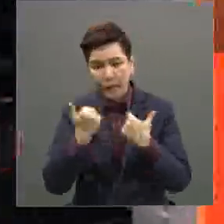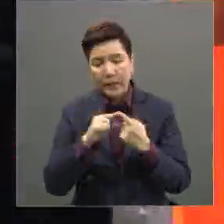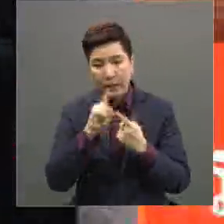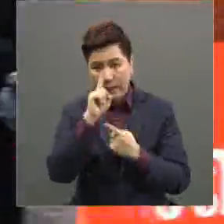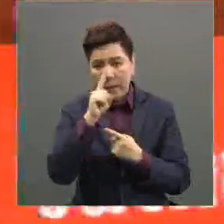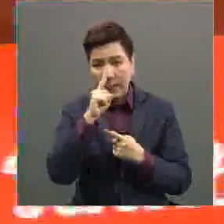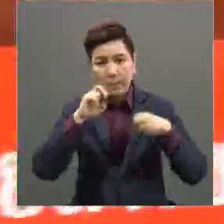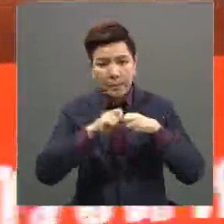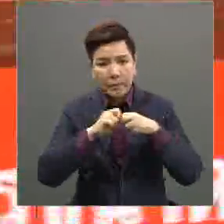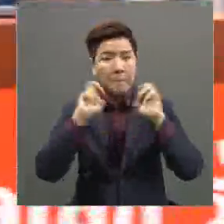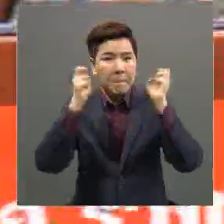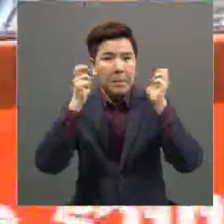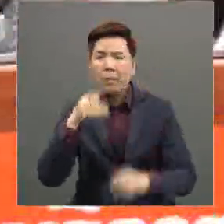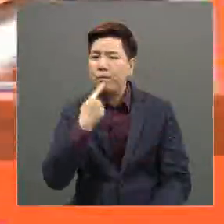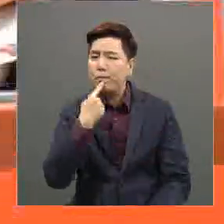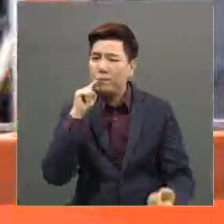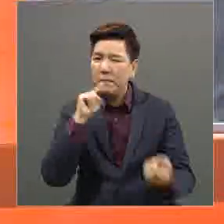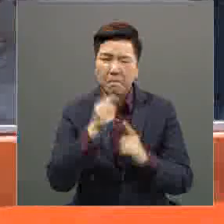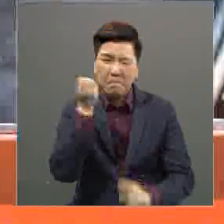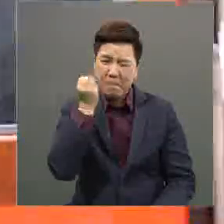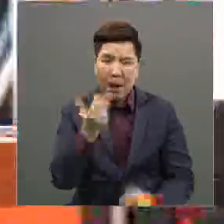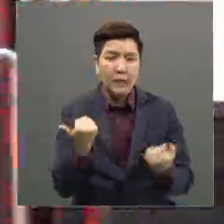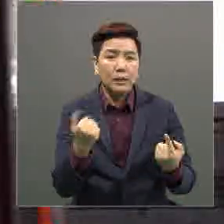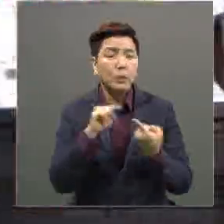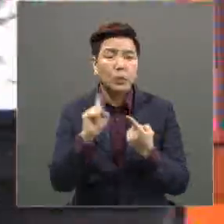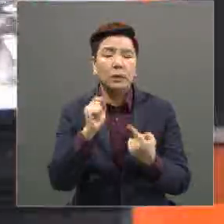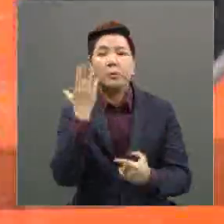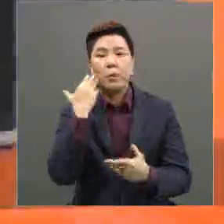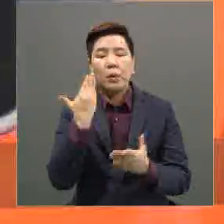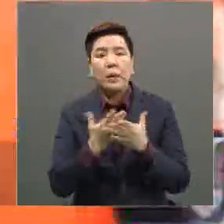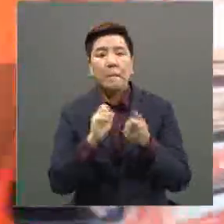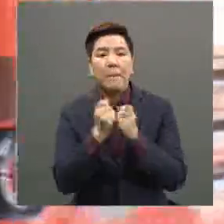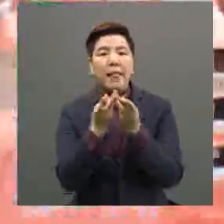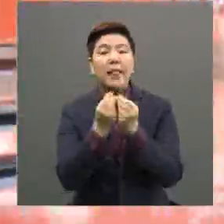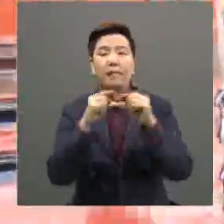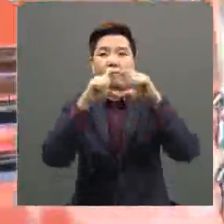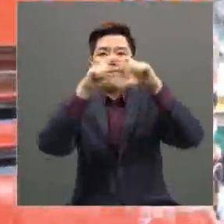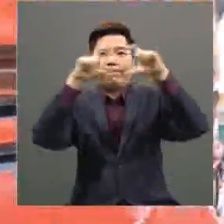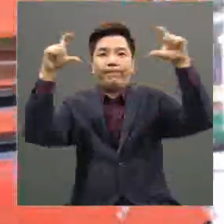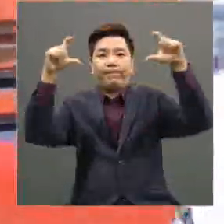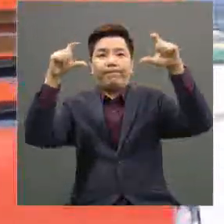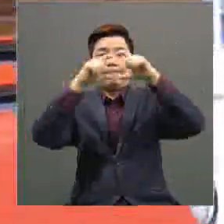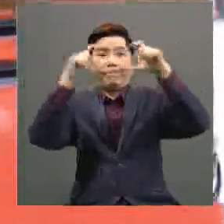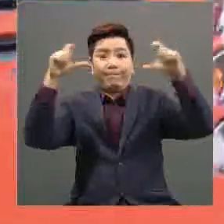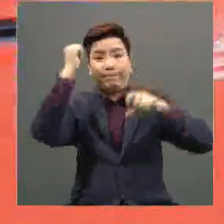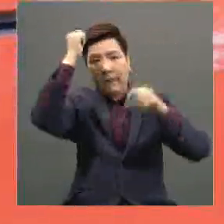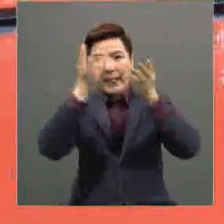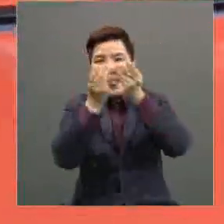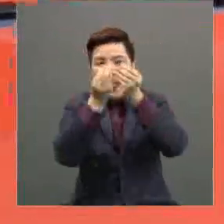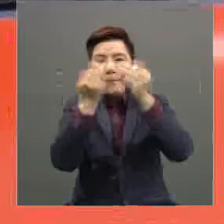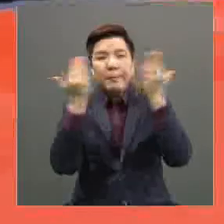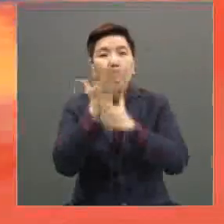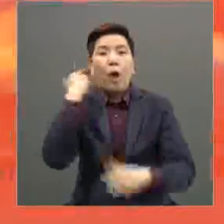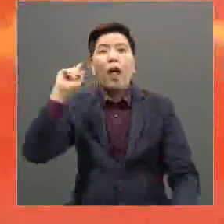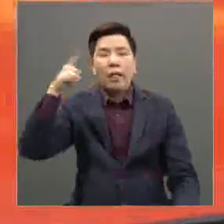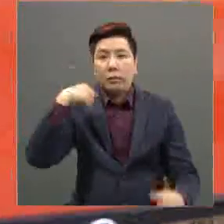ที่มันเป็นประเด็นที่คนวิพากษ์วิจารณ์กันมากก่อนหน้านี้ที่สุดก็คือการปรับเปลี่ยนตัวเลขสายรถเมล์เนี่ยผู้โดยสารส่วนใหญ่บอกว่าแร